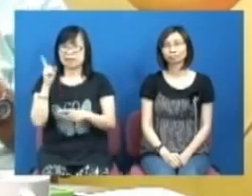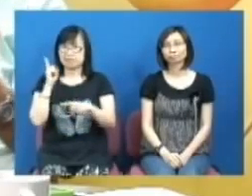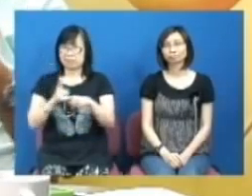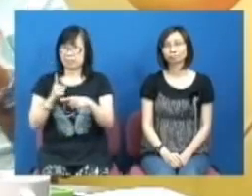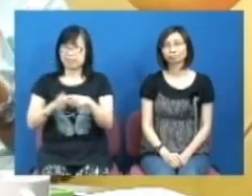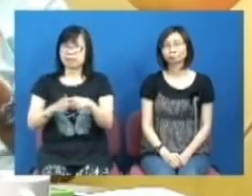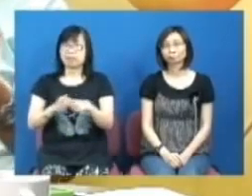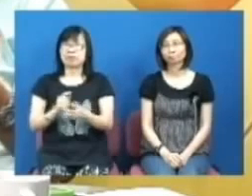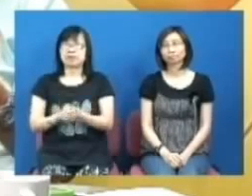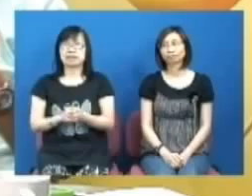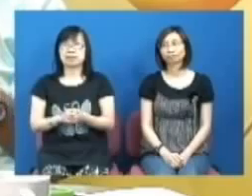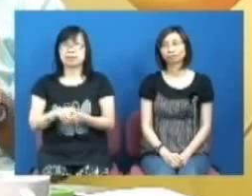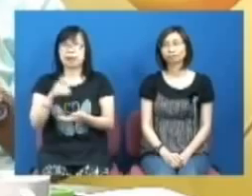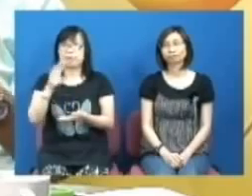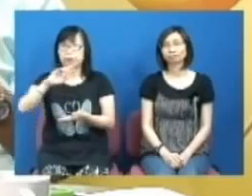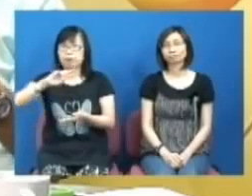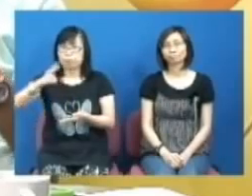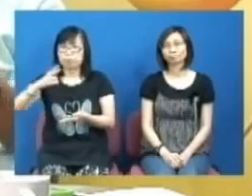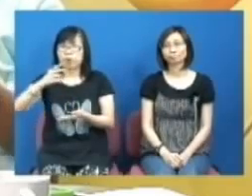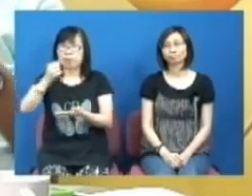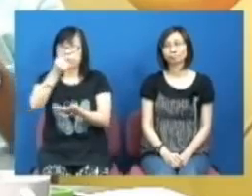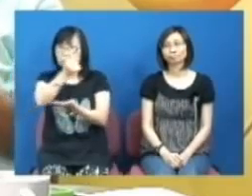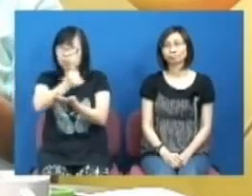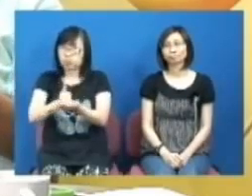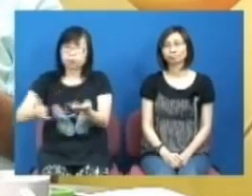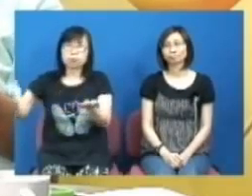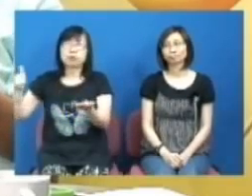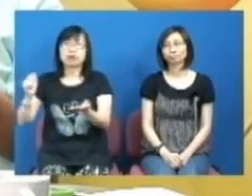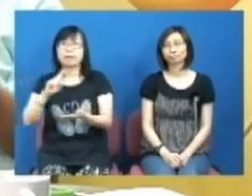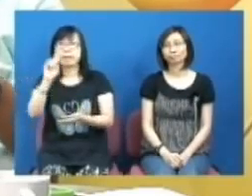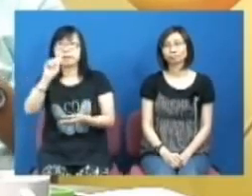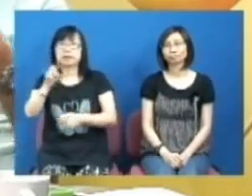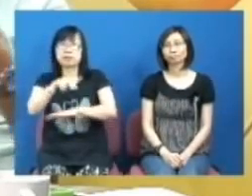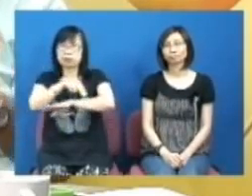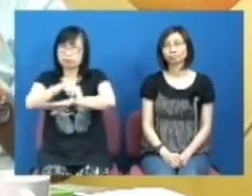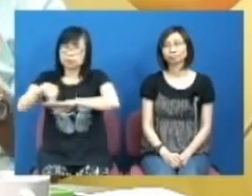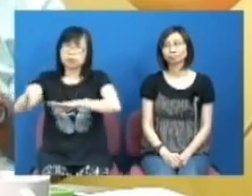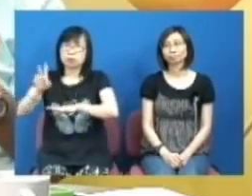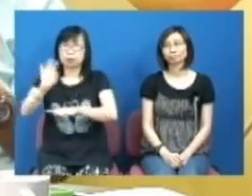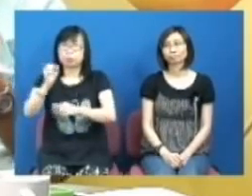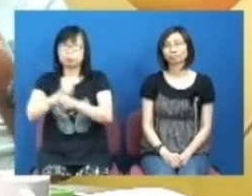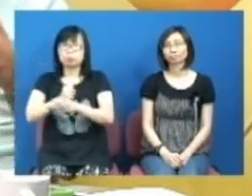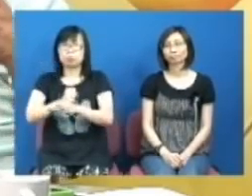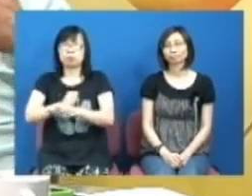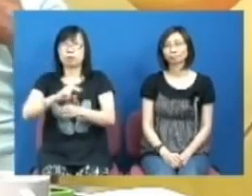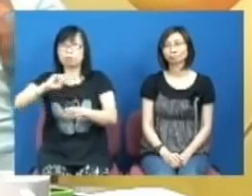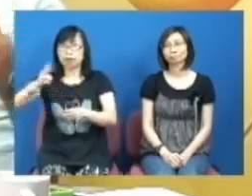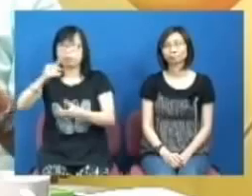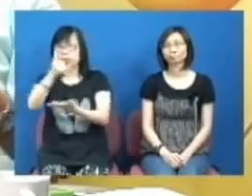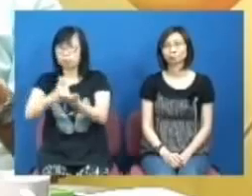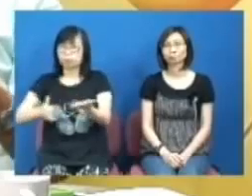動員群眾去反倒退啊，或者係有邊一個切入點就係話，如果唔用反倒退呢個咁嘅